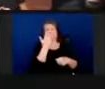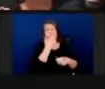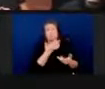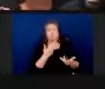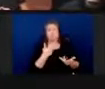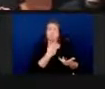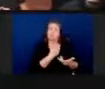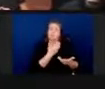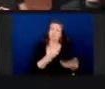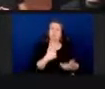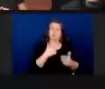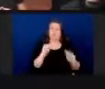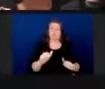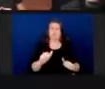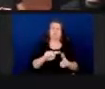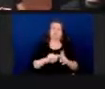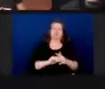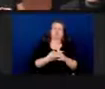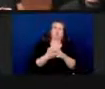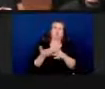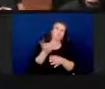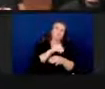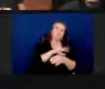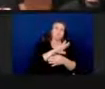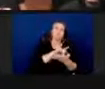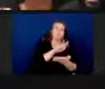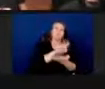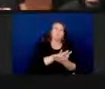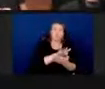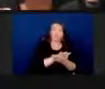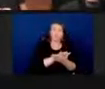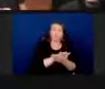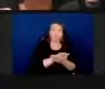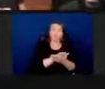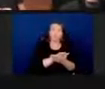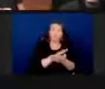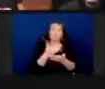tunafuraha sana kwa kazi ambayo mnafanya katika shule zetu